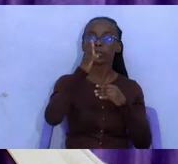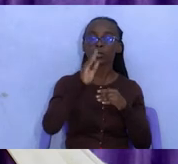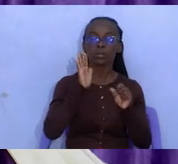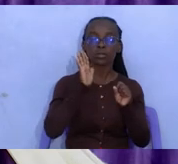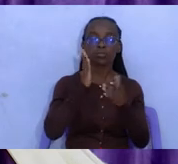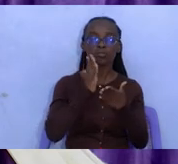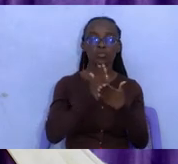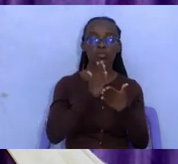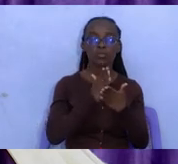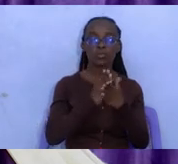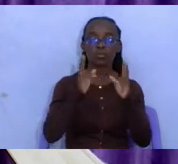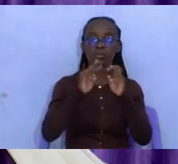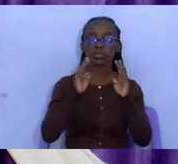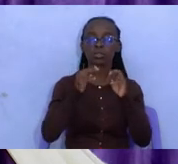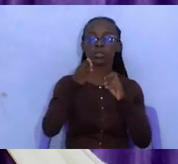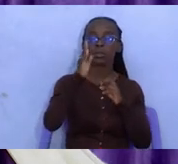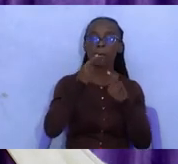matunda, haikuzaa.